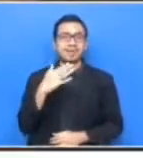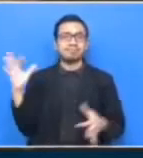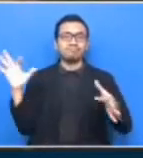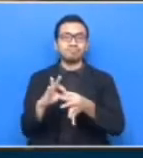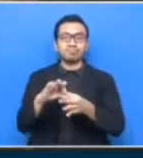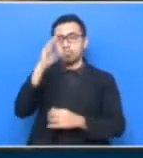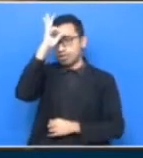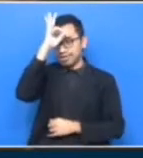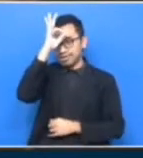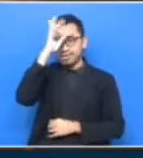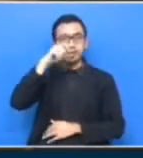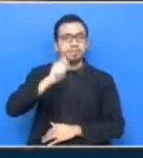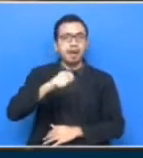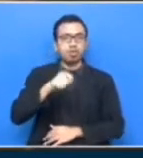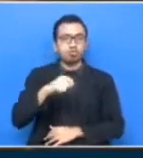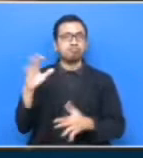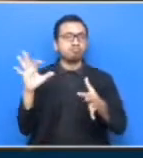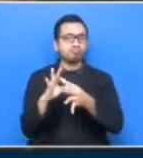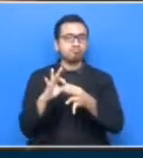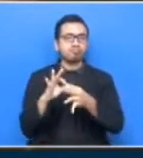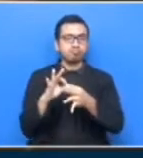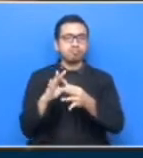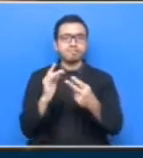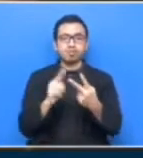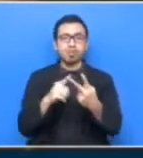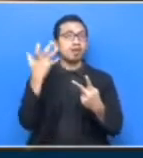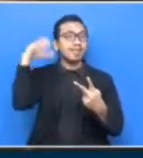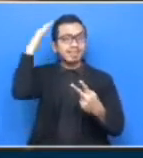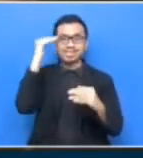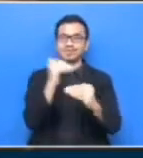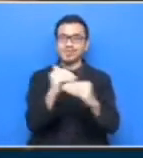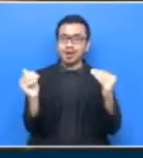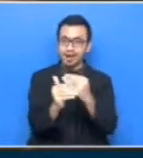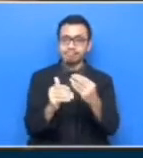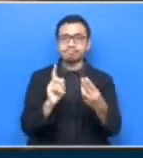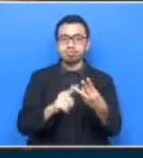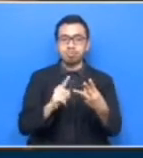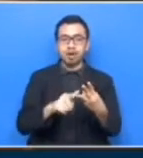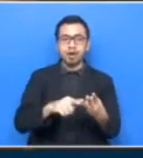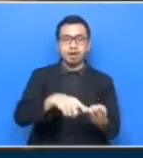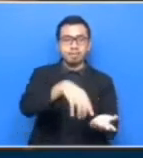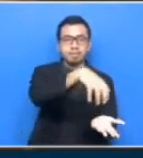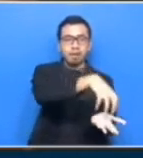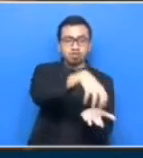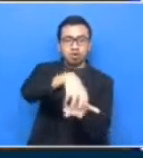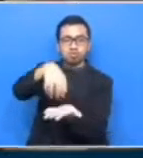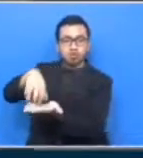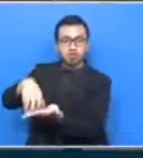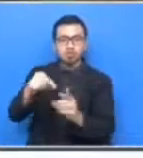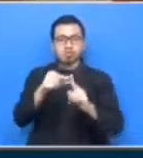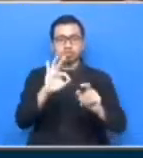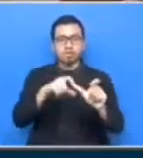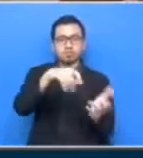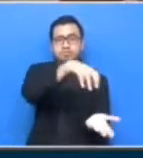dan seluruh kemudian dengan Dinas Perhubungan dan seluruh posko-posko sudah langsung di koordinasi